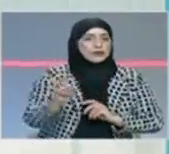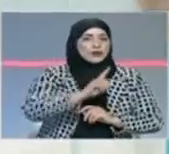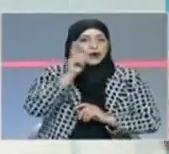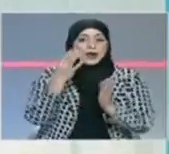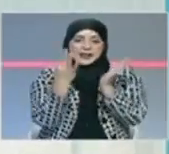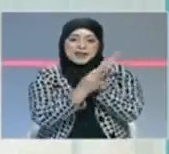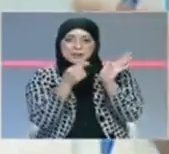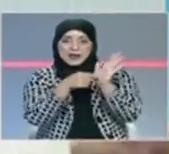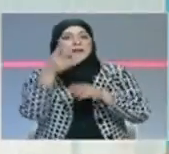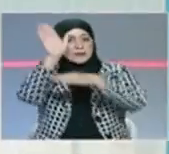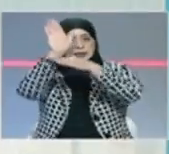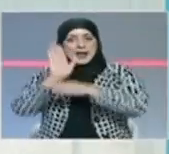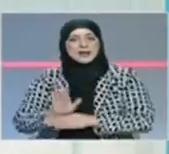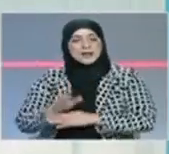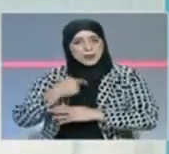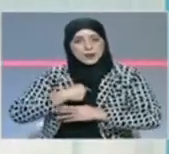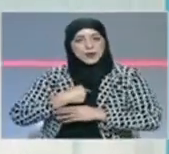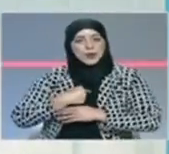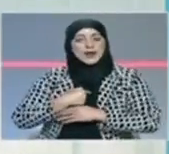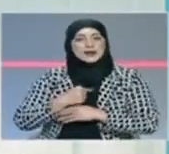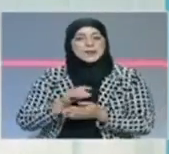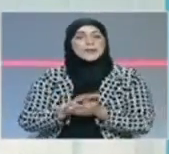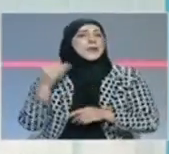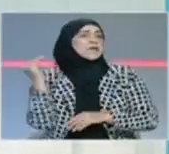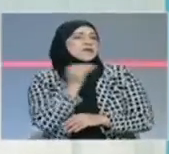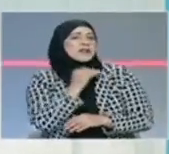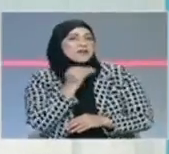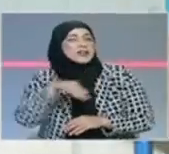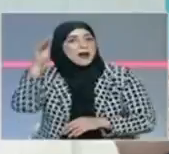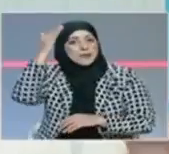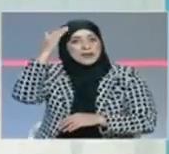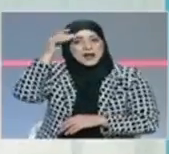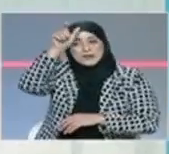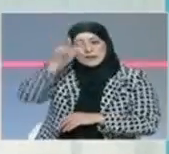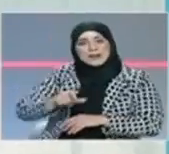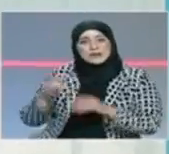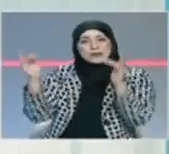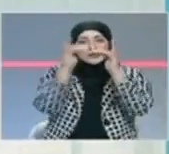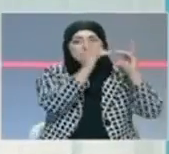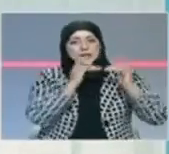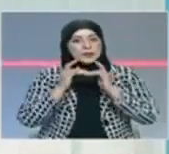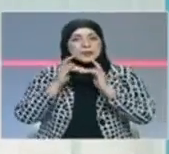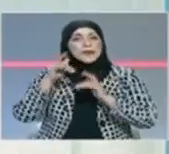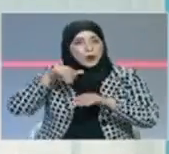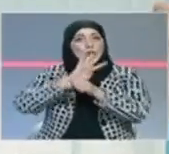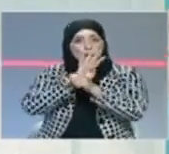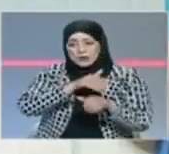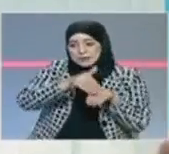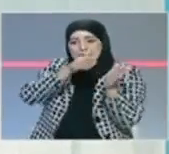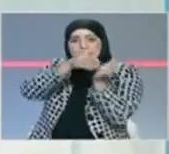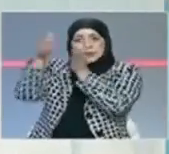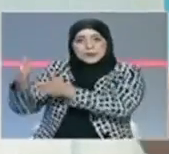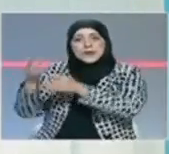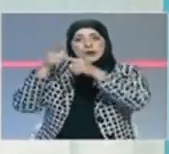نحمي رواحنا من الفيروس هذايا، نتعرفوا بصفة سريعة على المخالطين ونقوموا بعزلهم وإجراء التحاليل